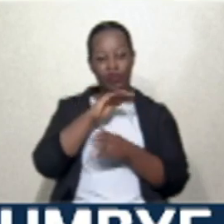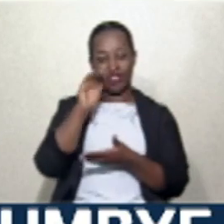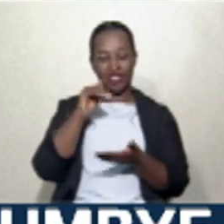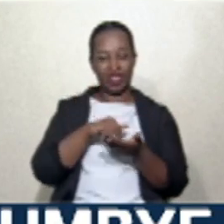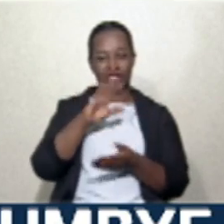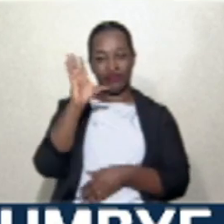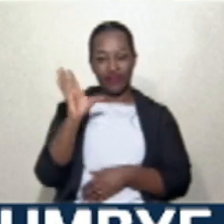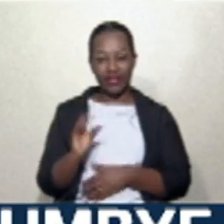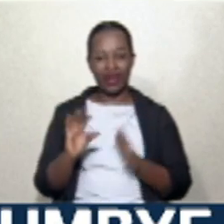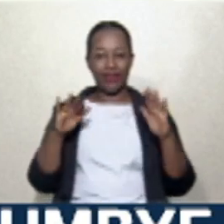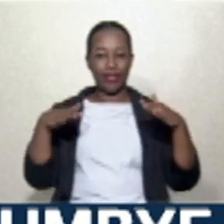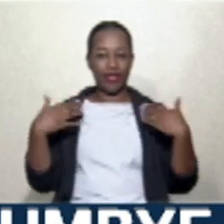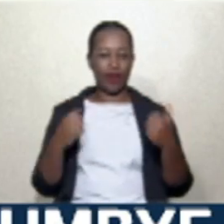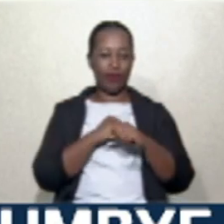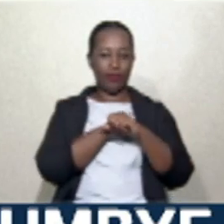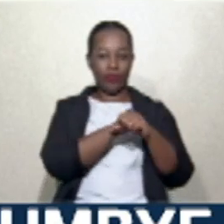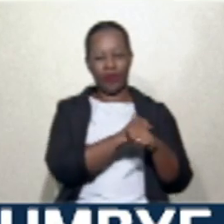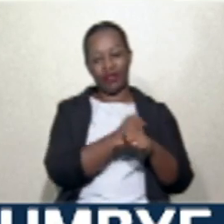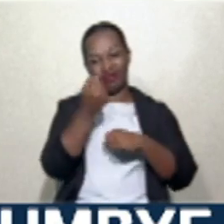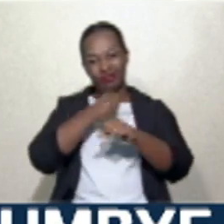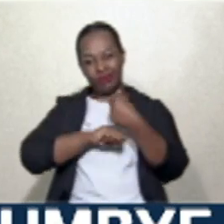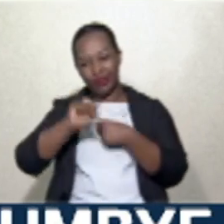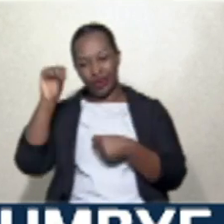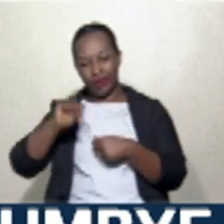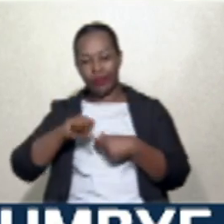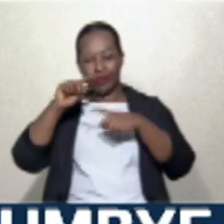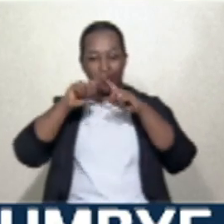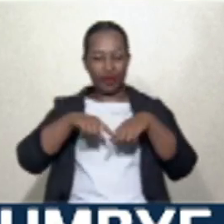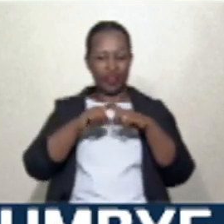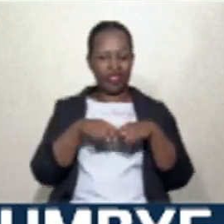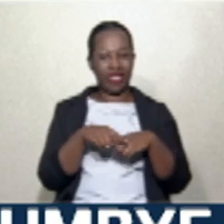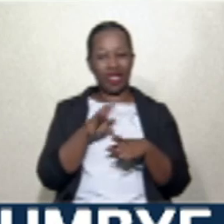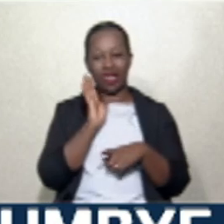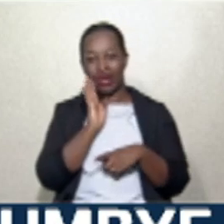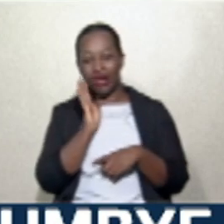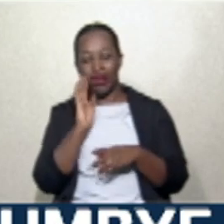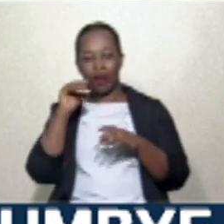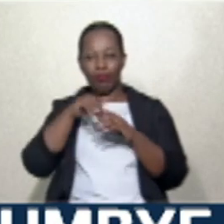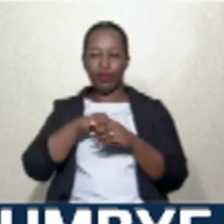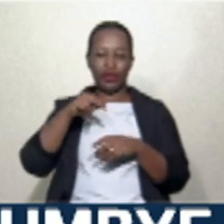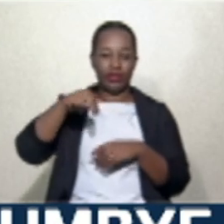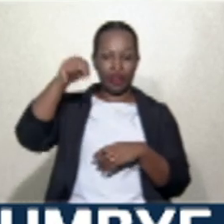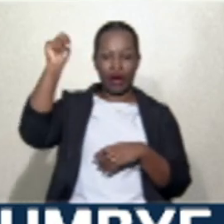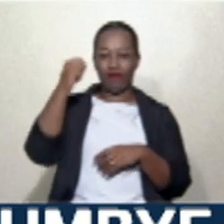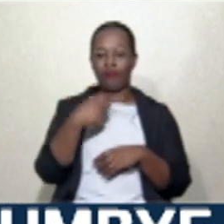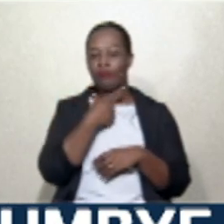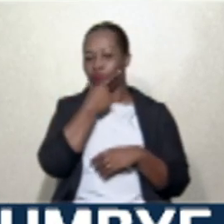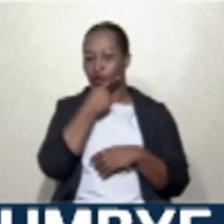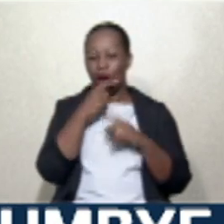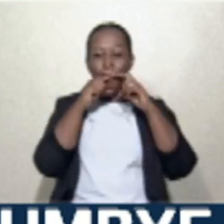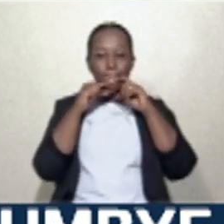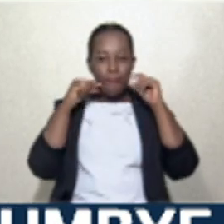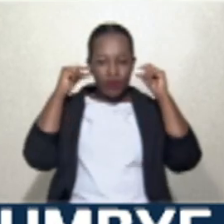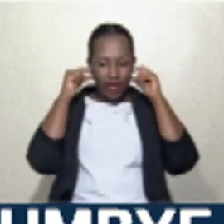Centrafrica cyangwa mu kurwanya ubugizi bwa nabi bushingiye ku buheza nguni mu majyaruguru ya Mozambique, bikozwe